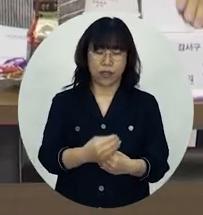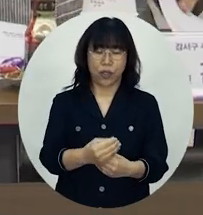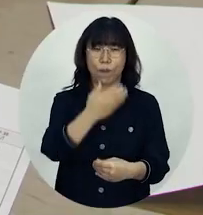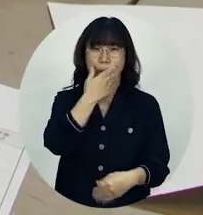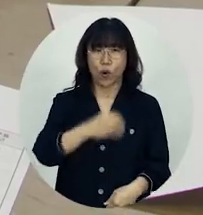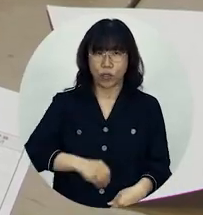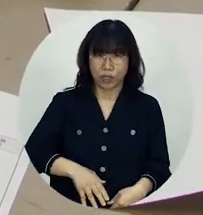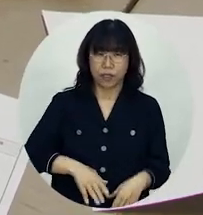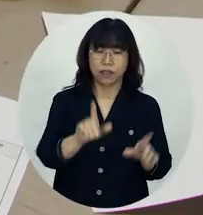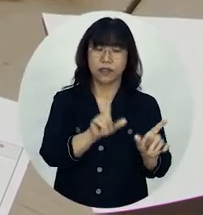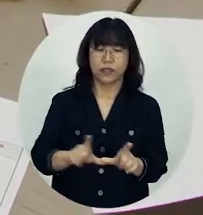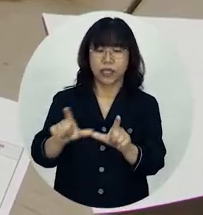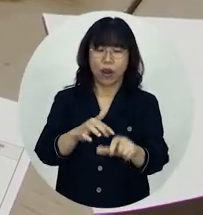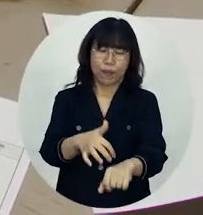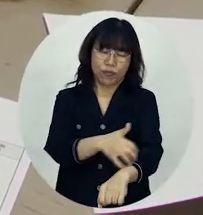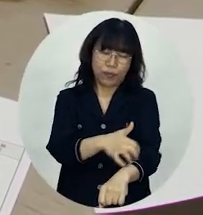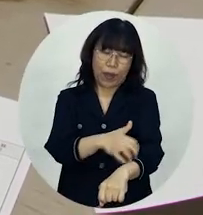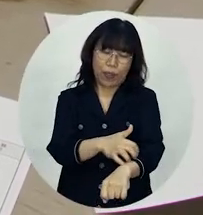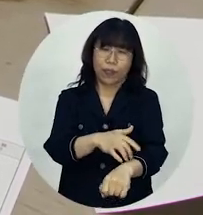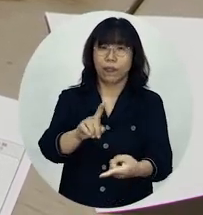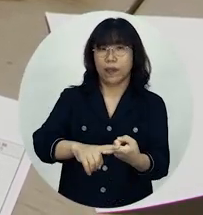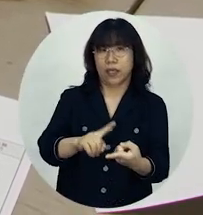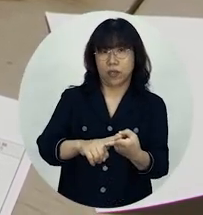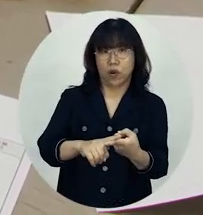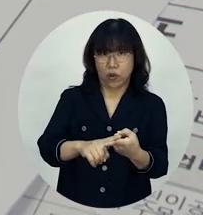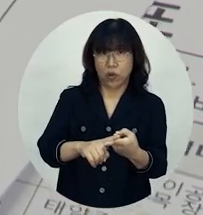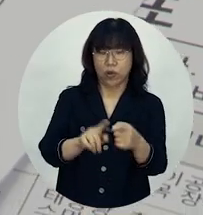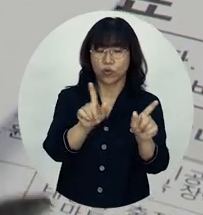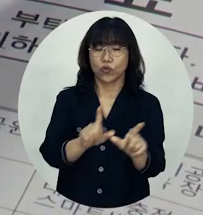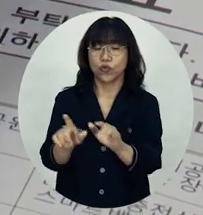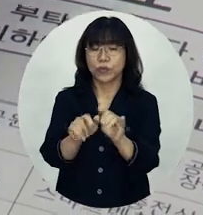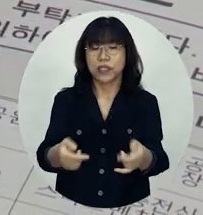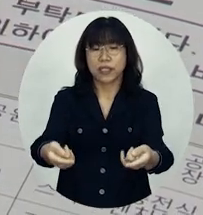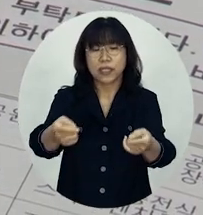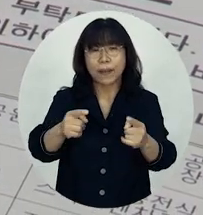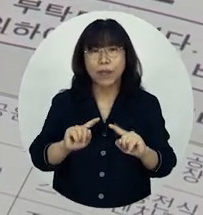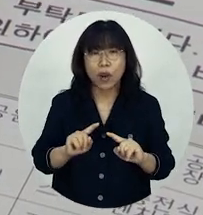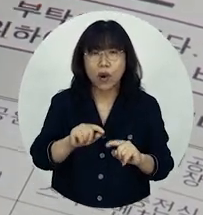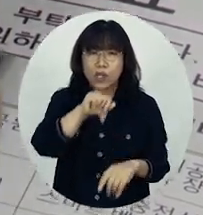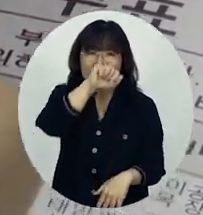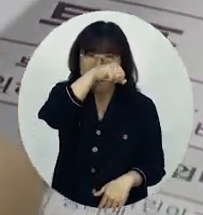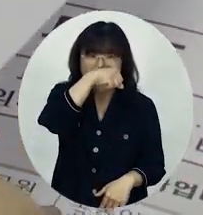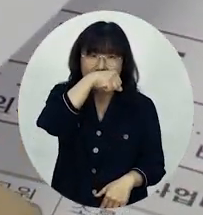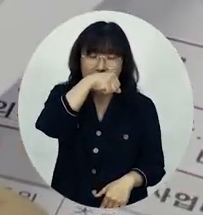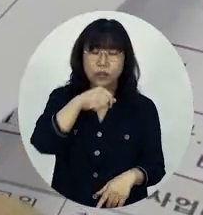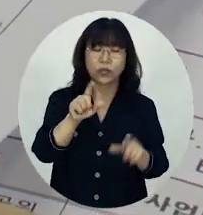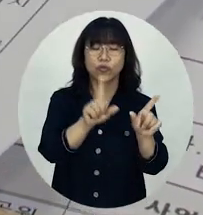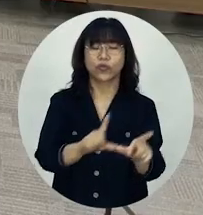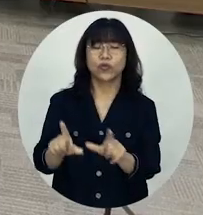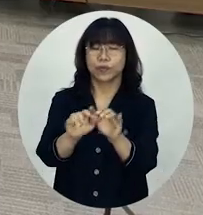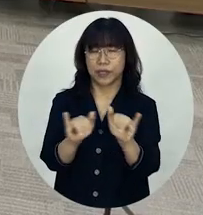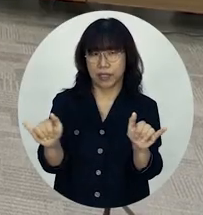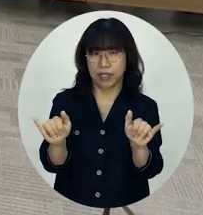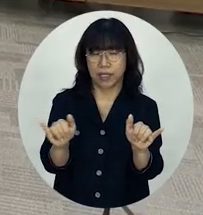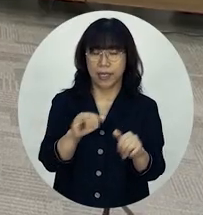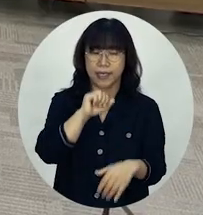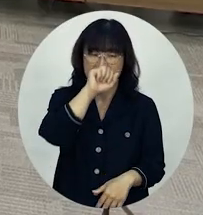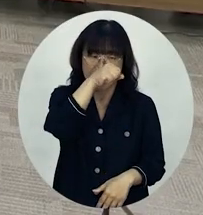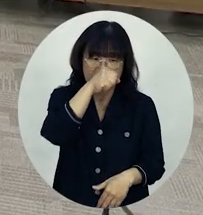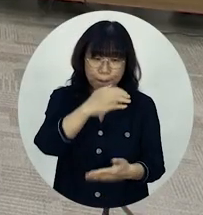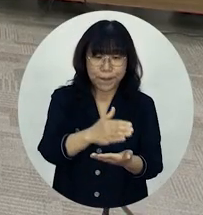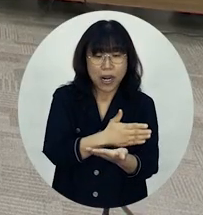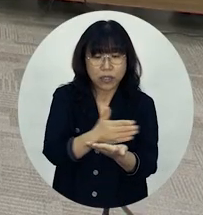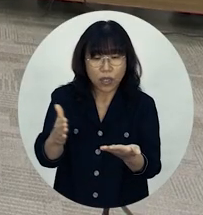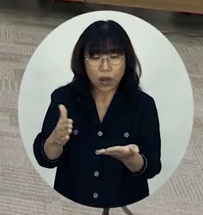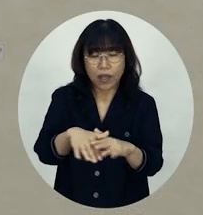안전 복지 생활 불편 사항 분야입니다 한편 주민참여예산제 도는 주민이 주도적으로 사업을